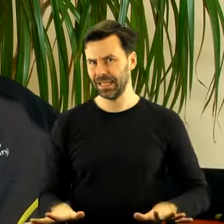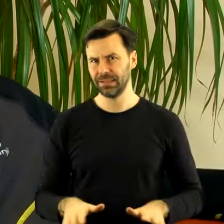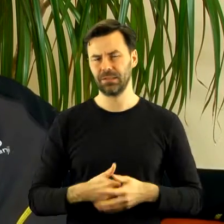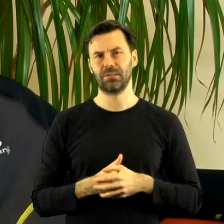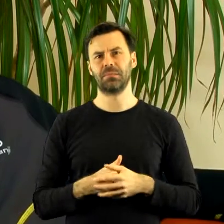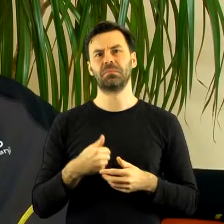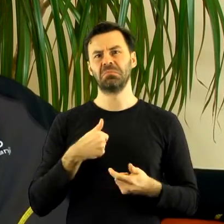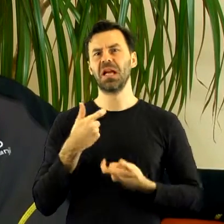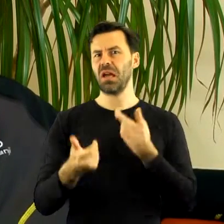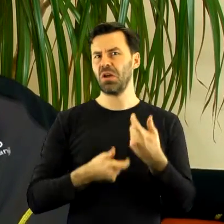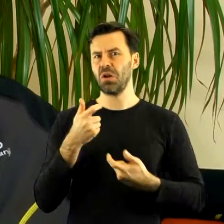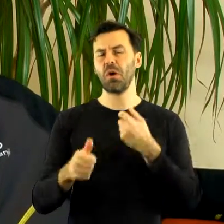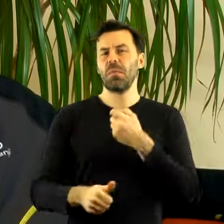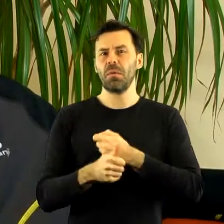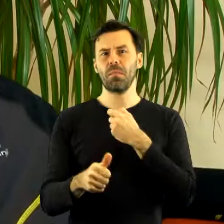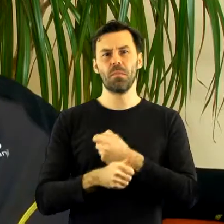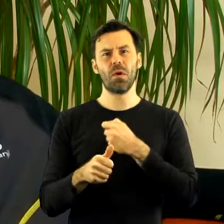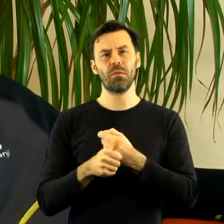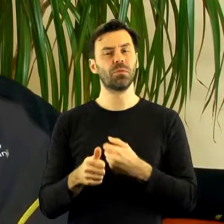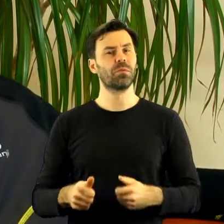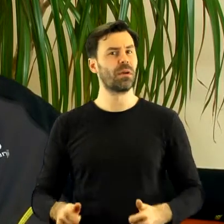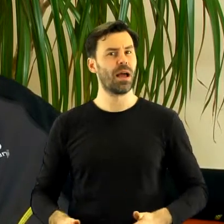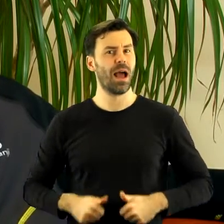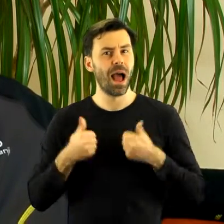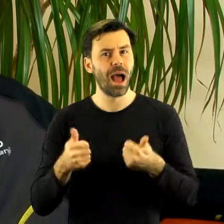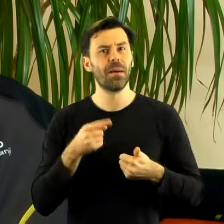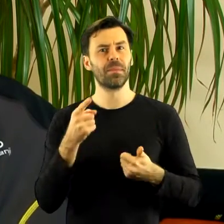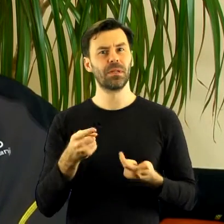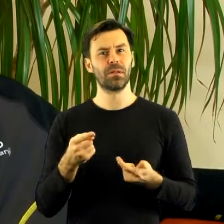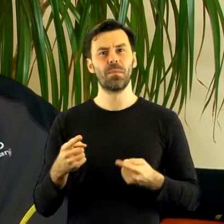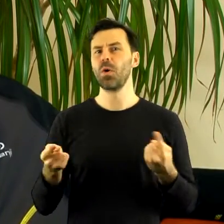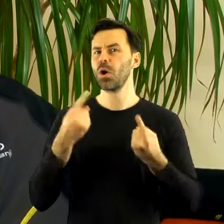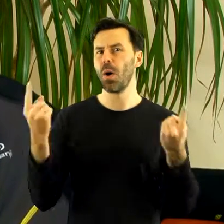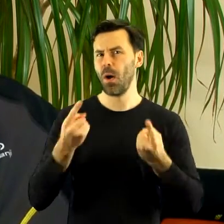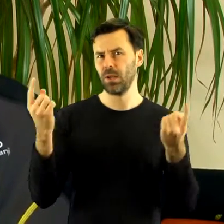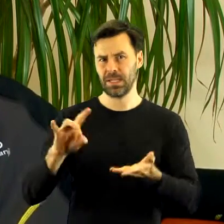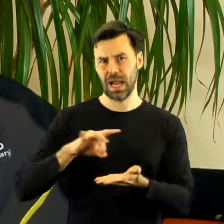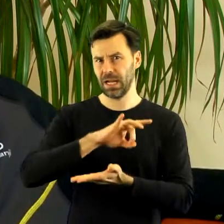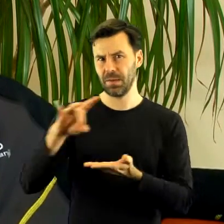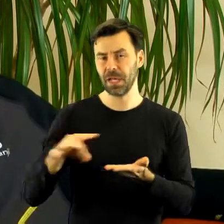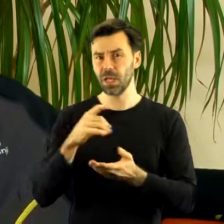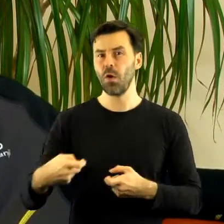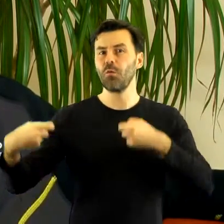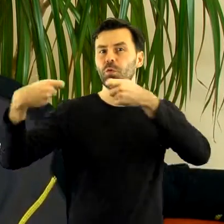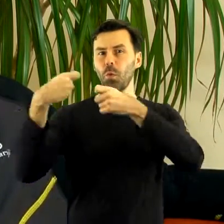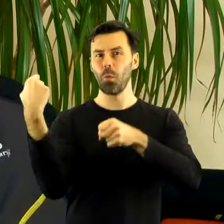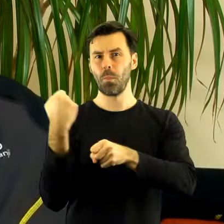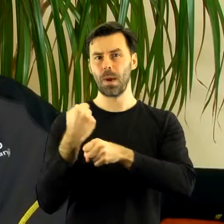znam, robią to właśnie głównie po to, żeby promować gminę, żeby